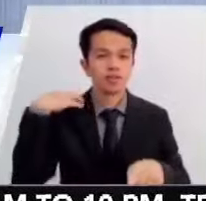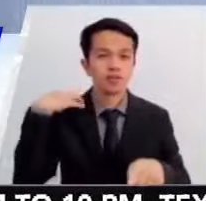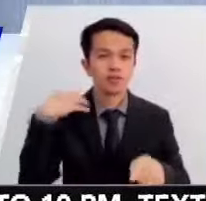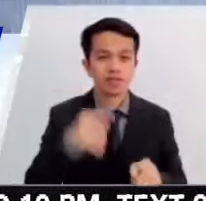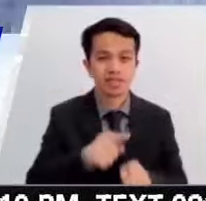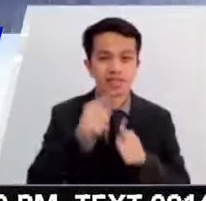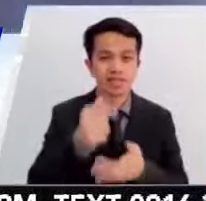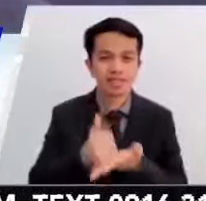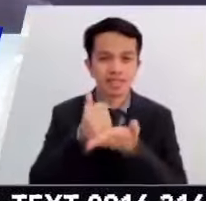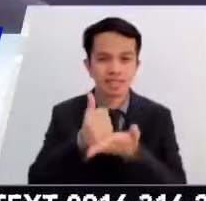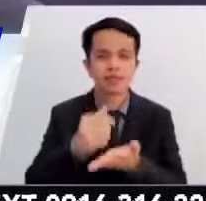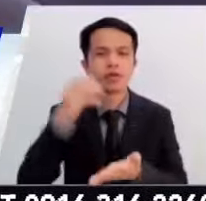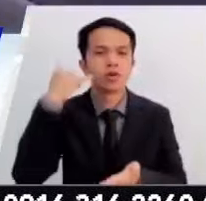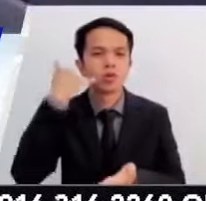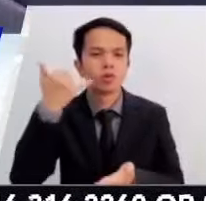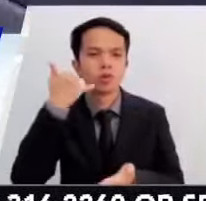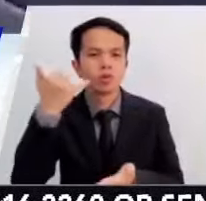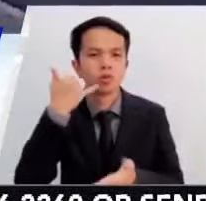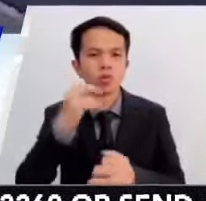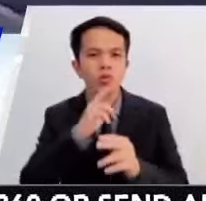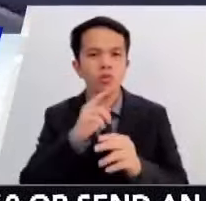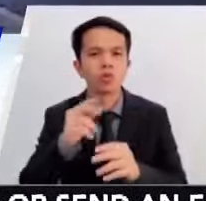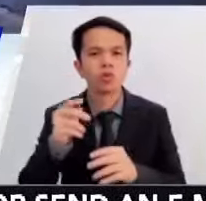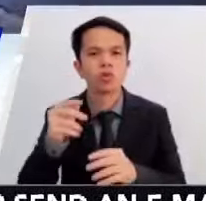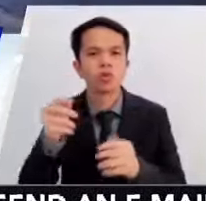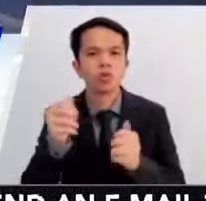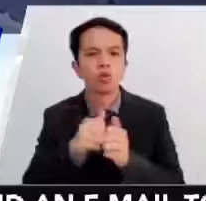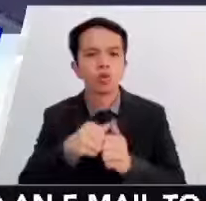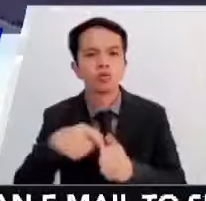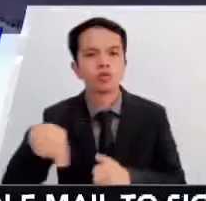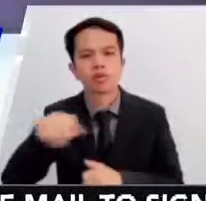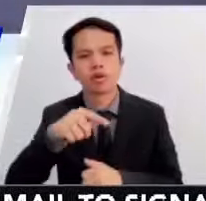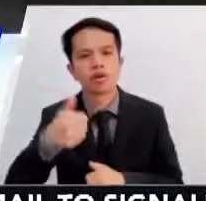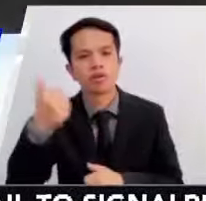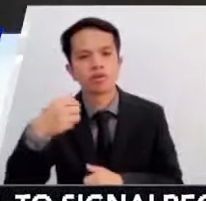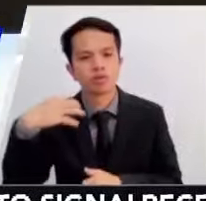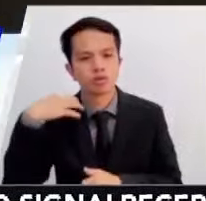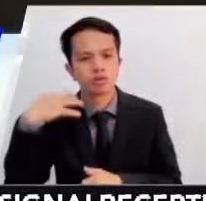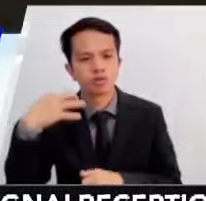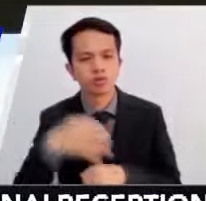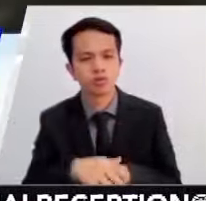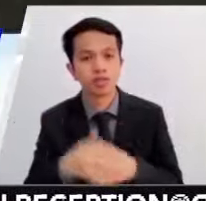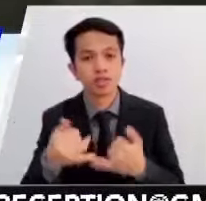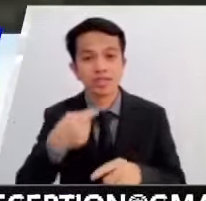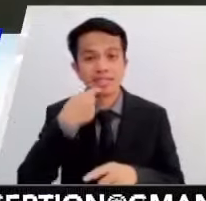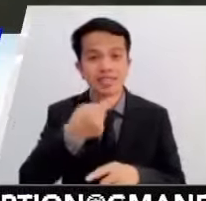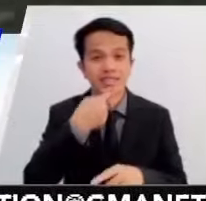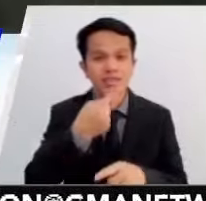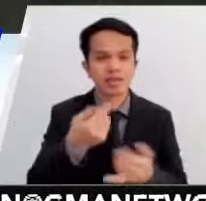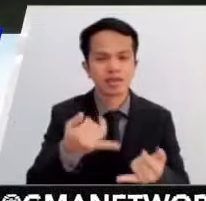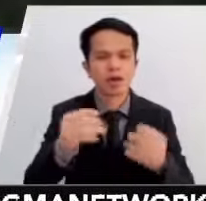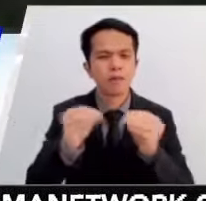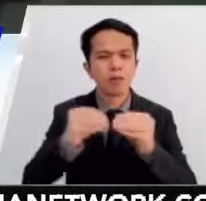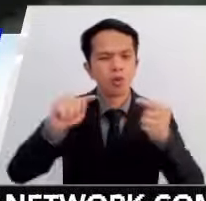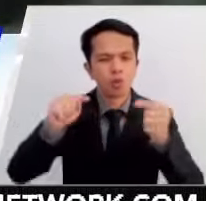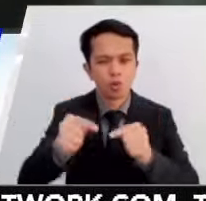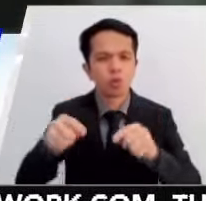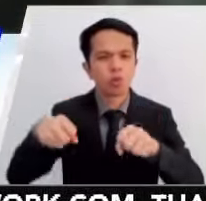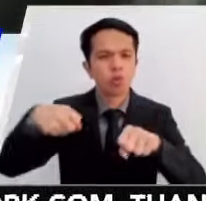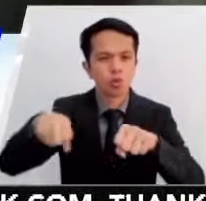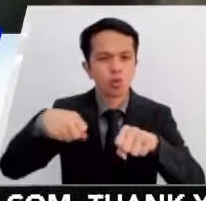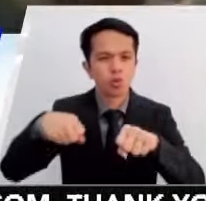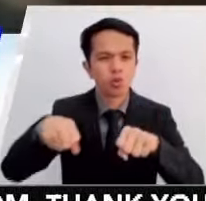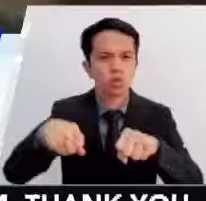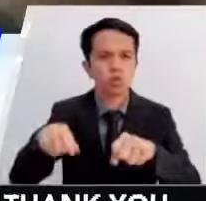tumawag ng responde sa mga kapwa niya volunteer. Ayon sa kanila, mas napuruhan daw ang motorcycle rider na